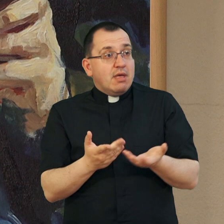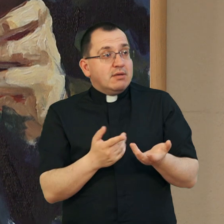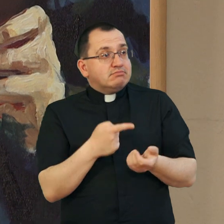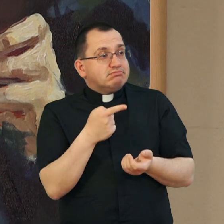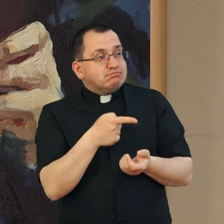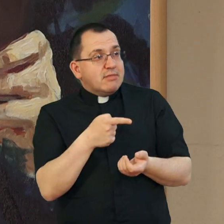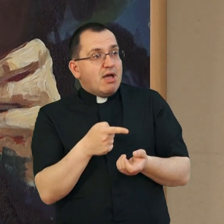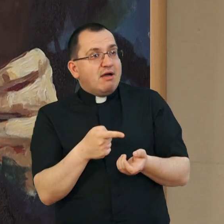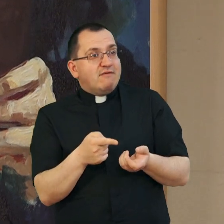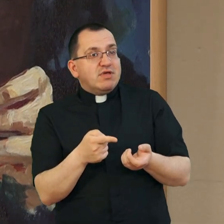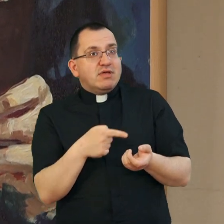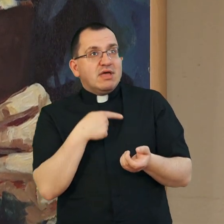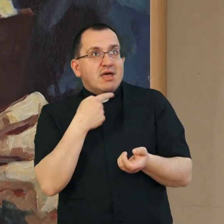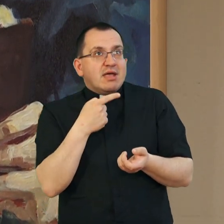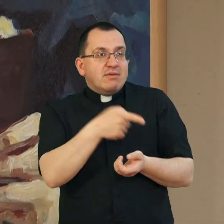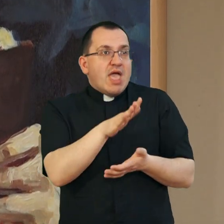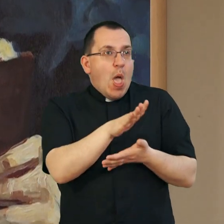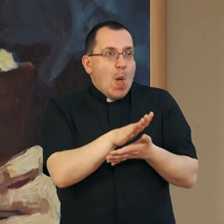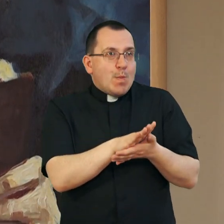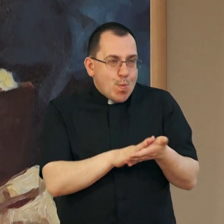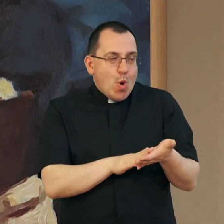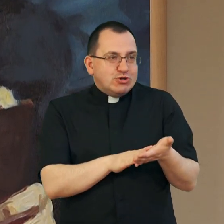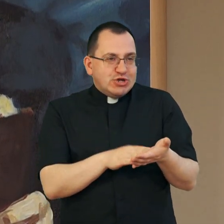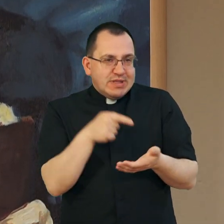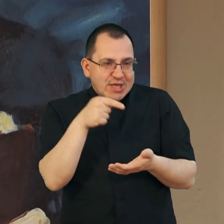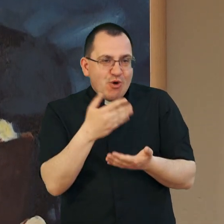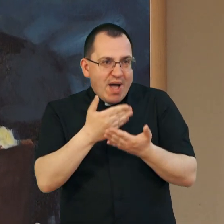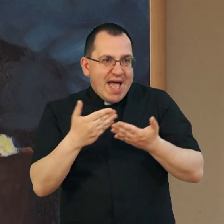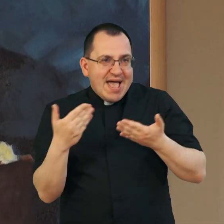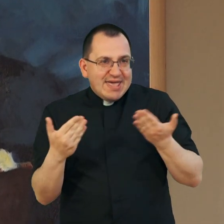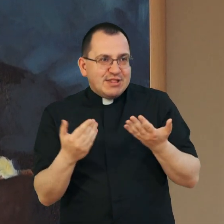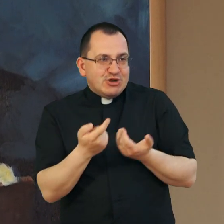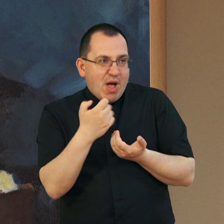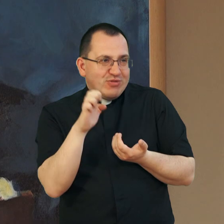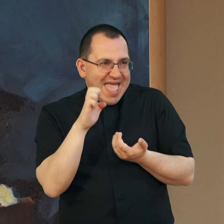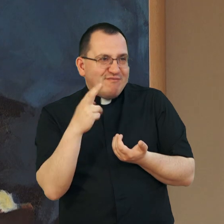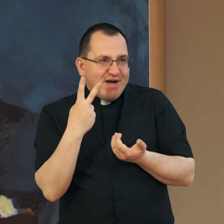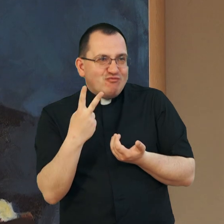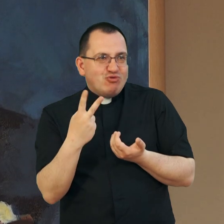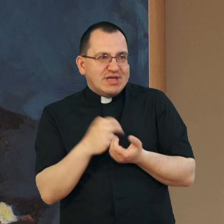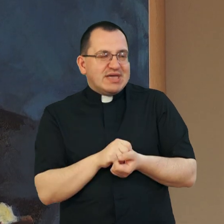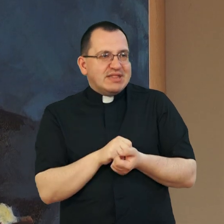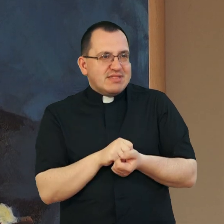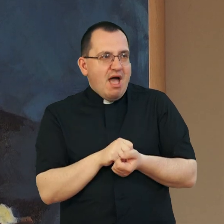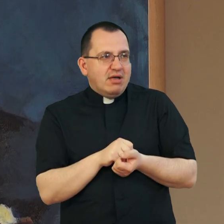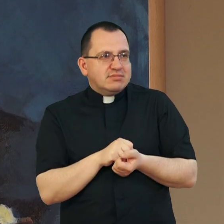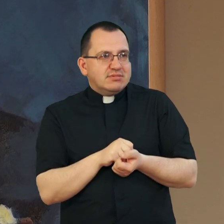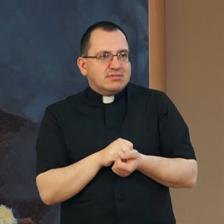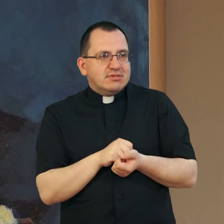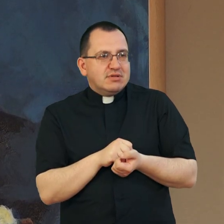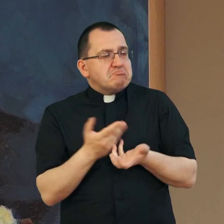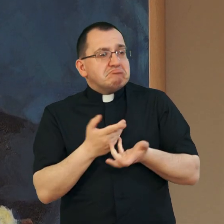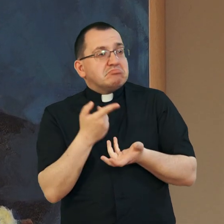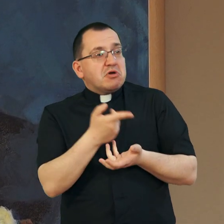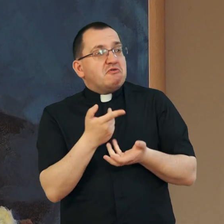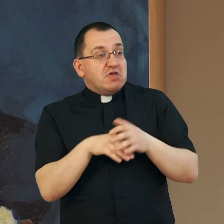vi, možemo reći, inicijator ove izložbe koju danas predstavljamo. To je izložba Eve Vukine.